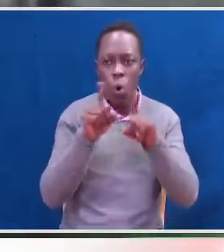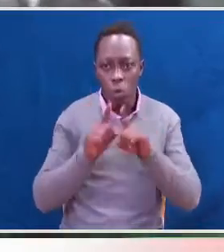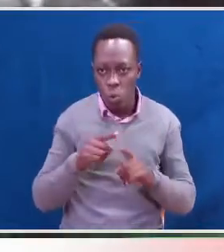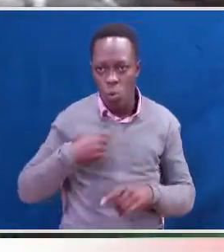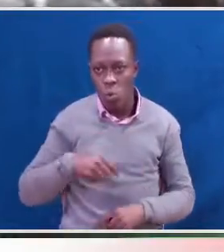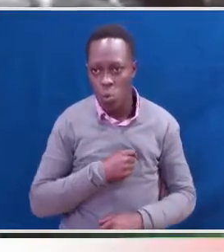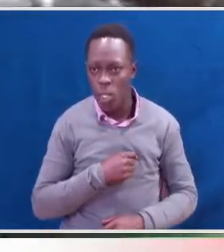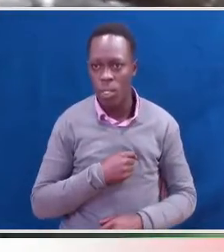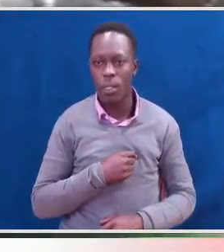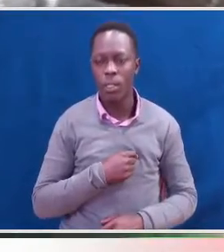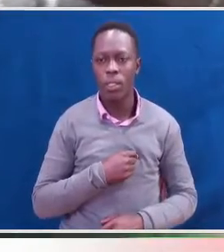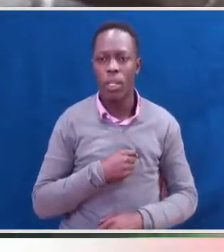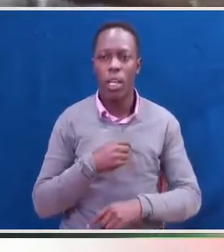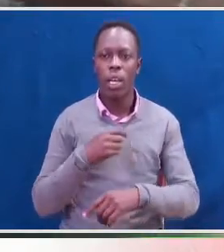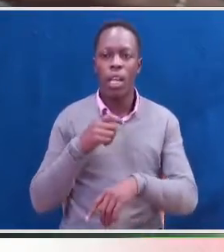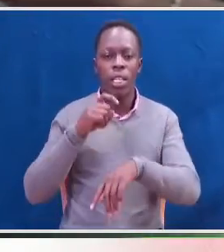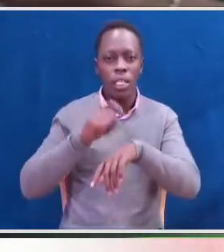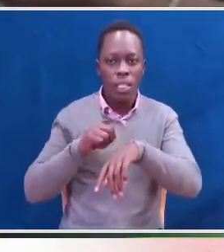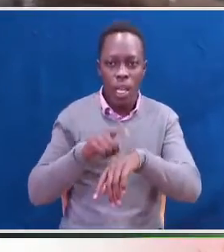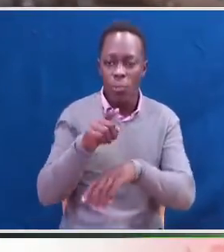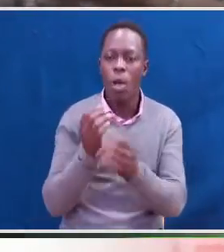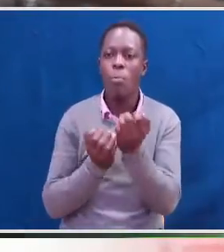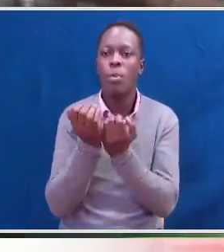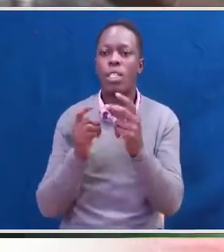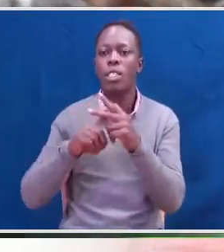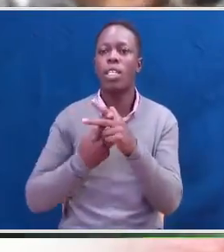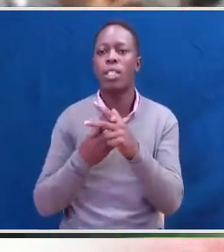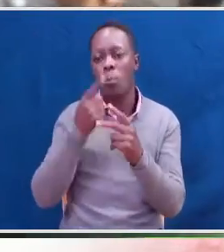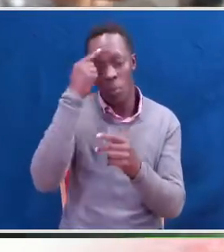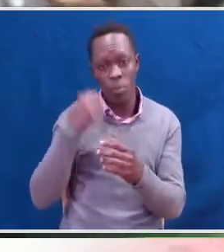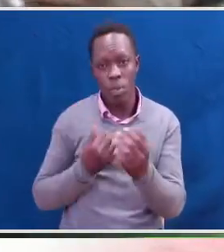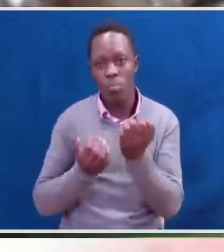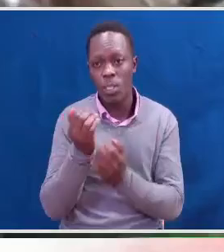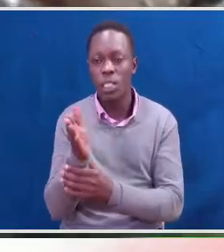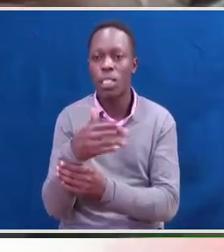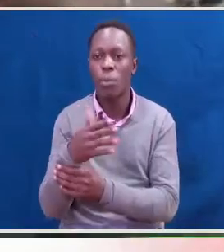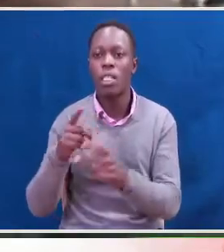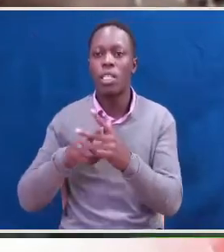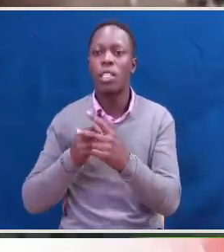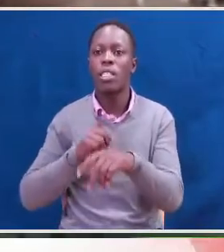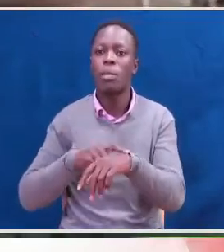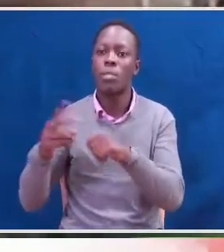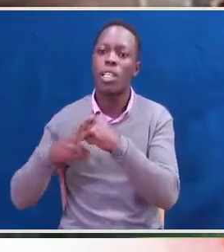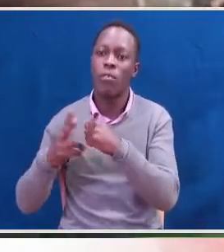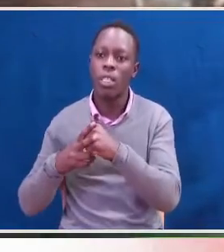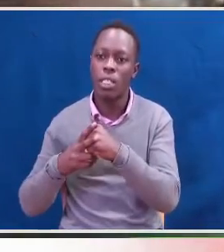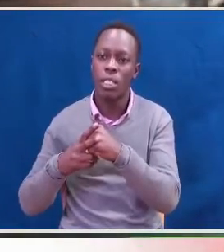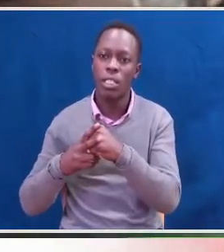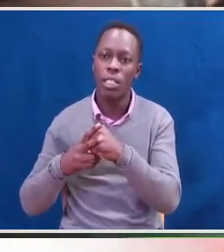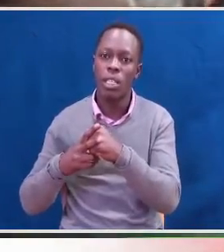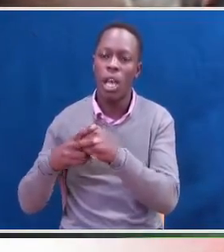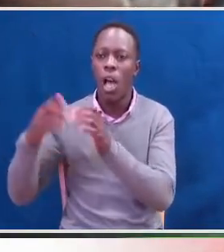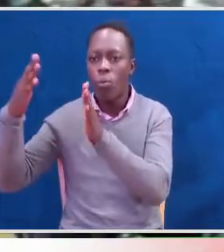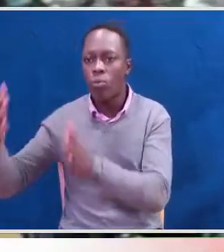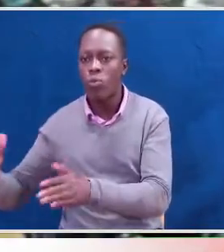wenyewe hayo masande biashara yetu inaanzanga juu na uzanga samaki, na biashara ya samaki inaanzanga kuanzia saa 1 hivyo mpaka